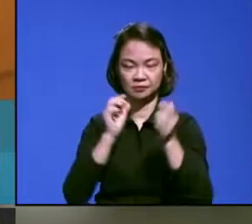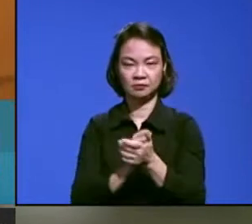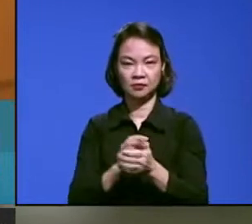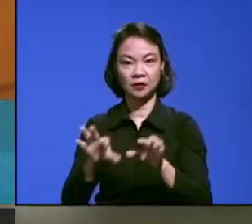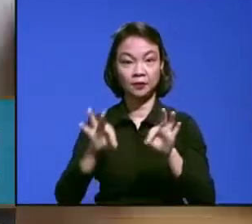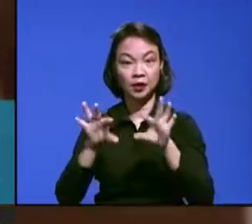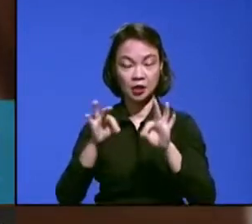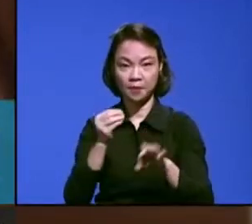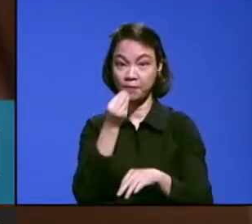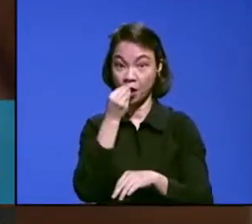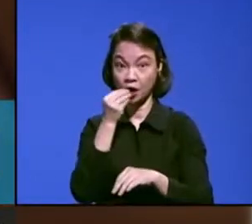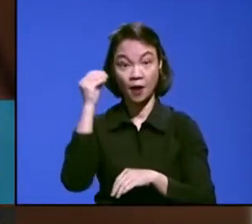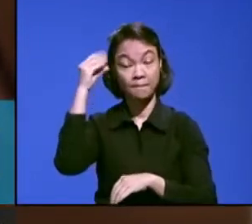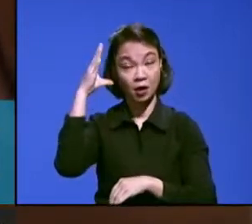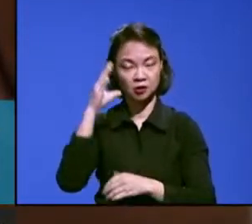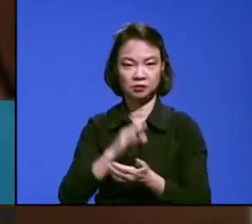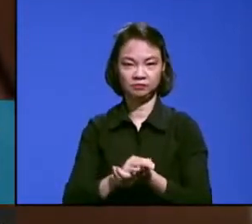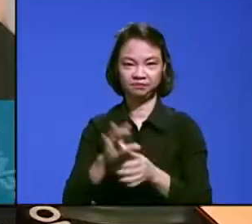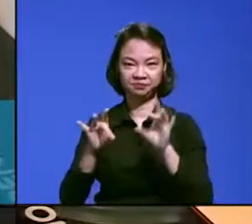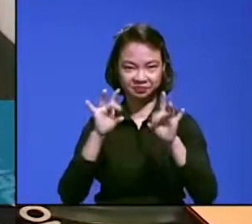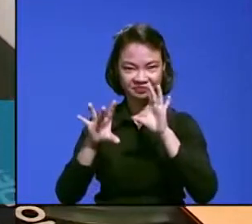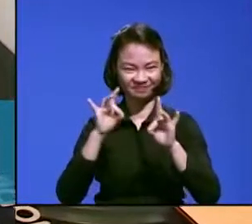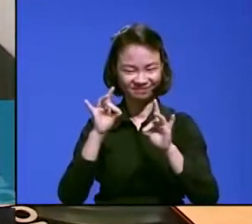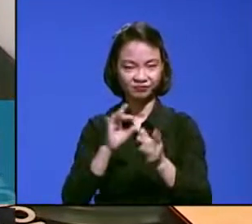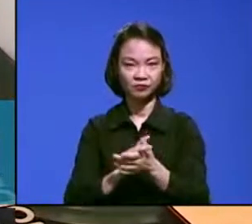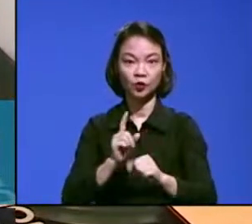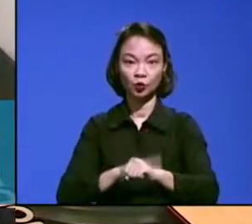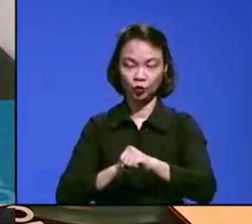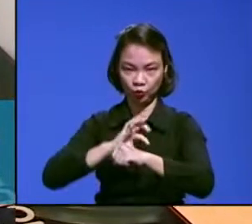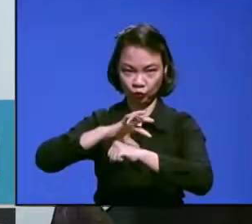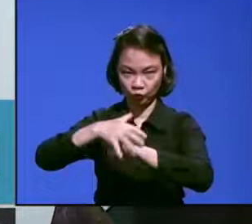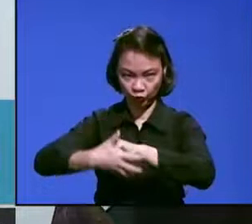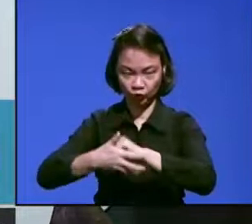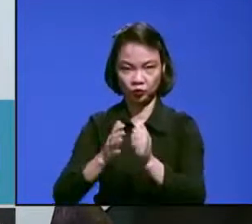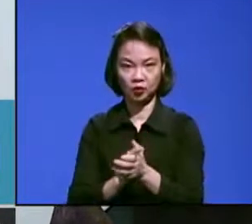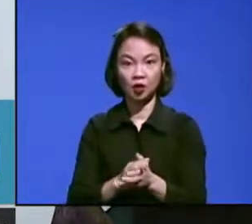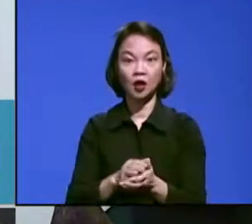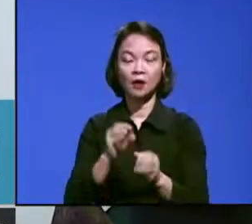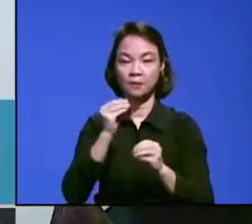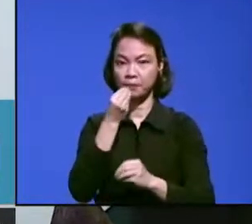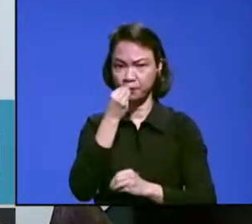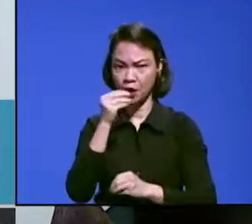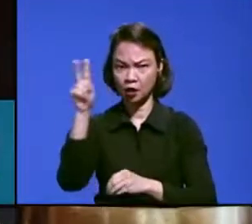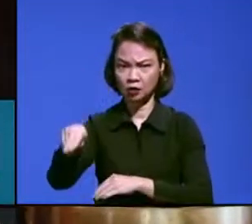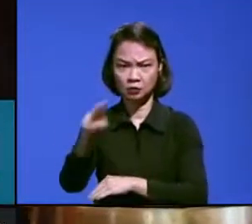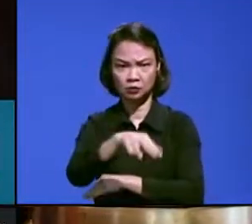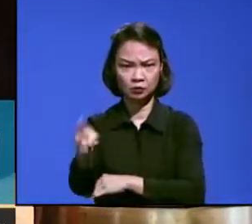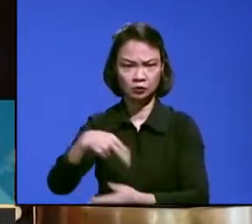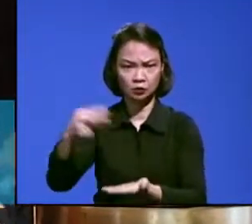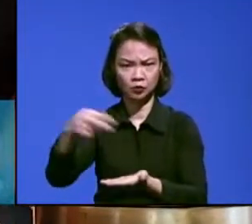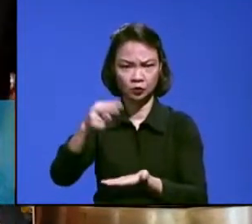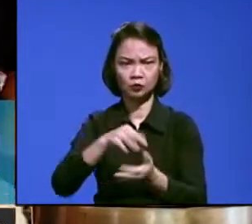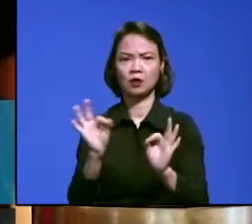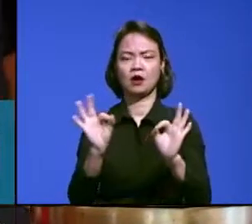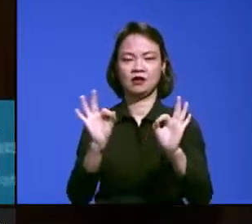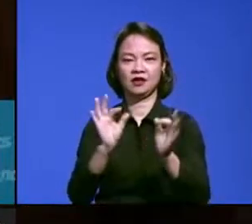untuk sarapan. Mengapa? Karena sepanjang pandemi, sarapan dengan konsep buffet untuk sementara ditiadakan dan diganti